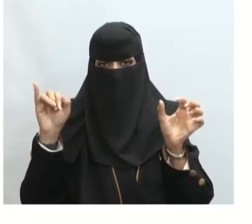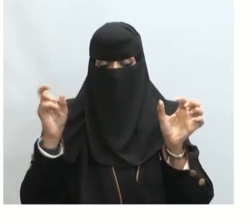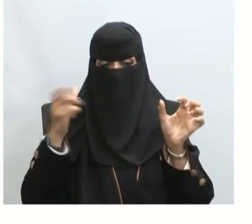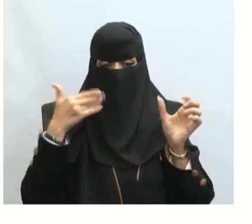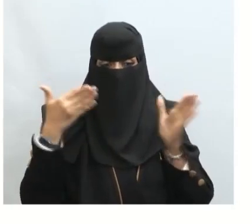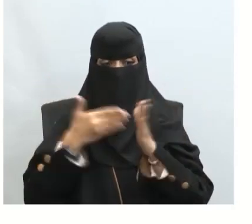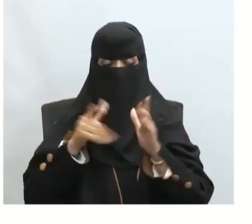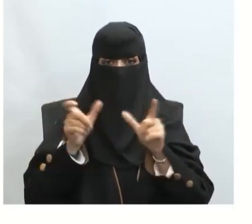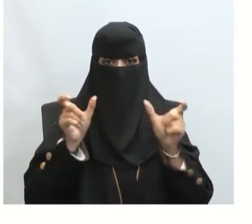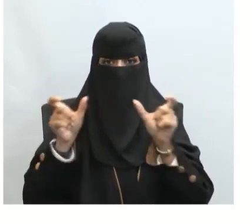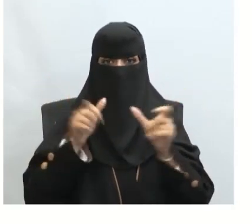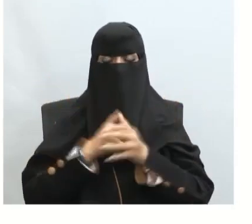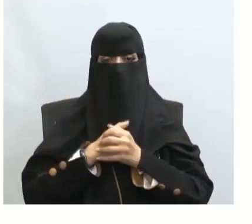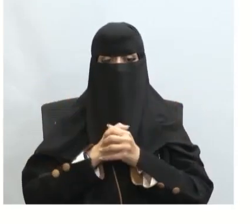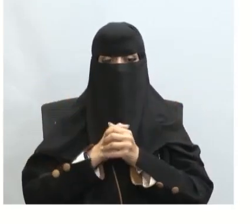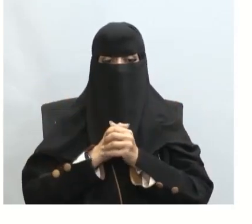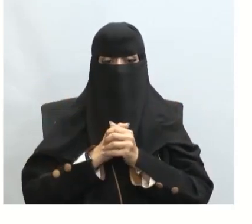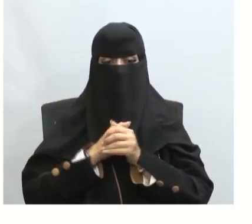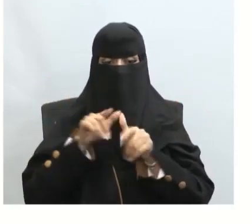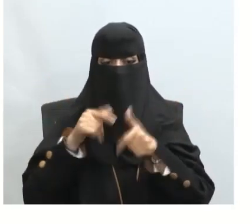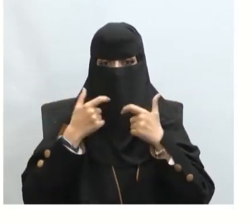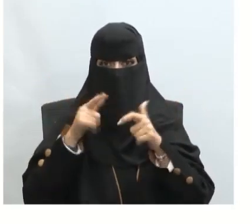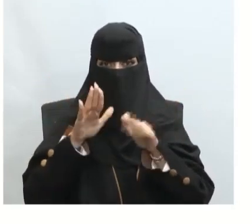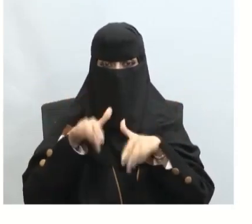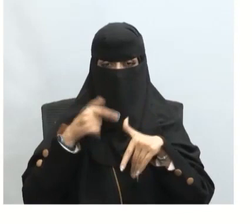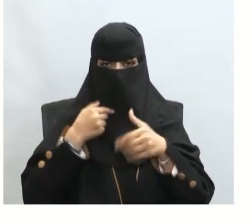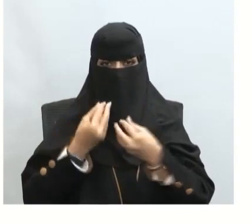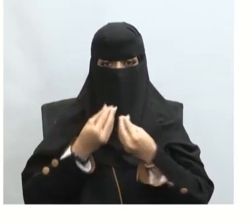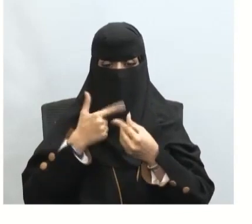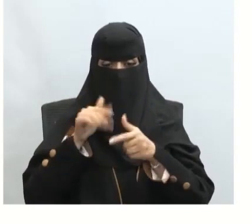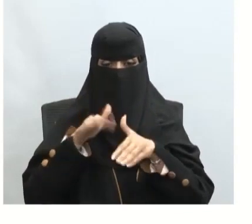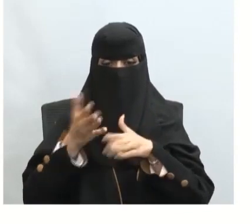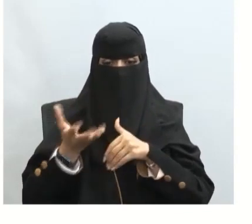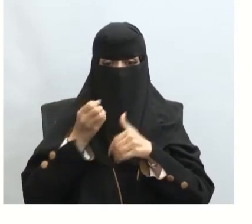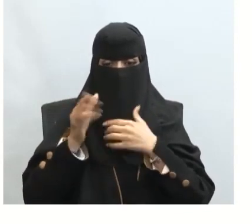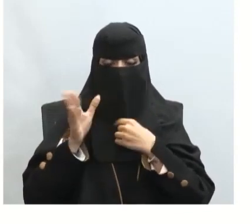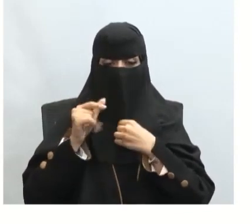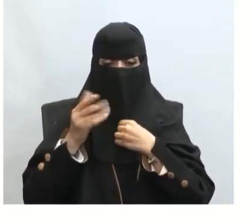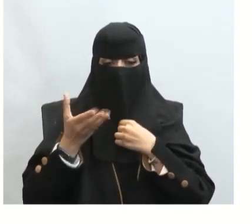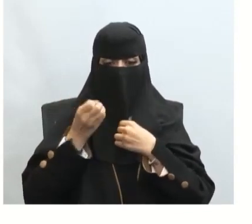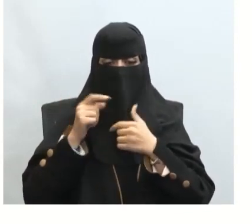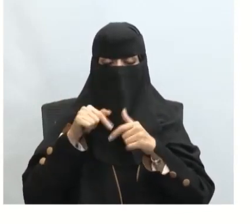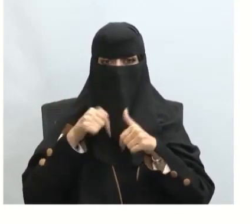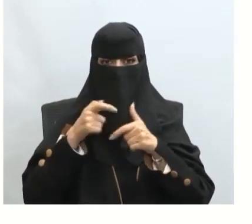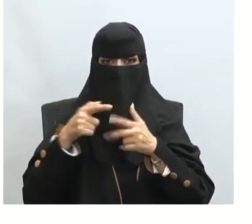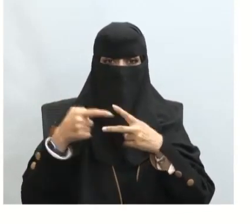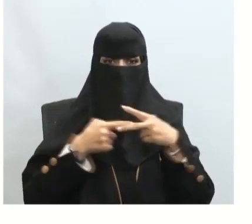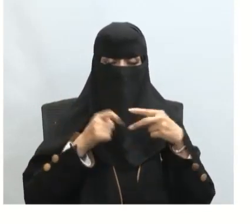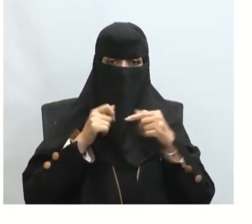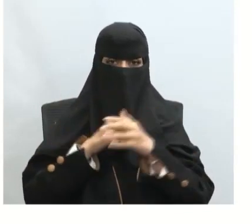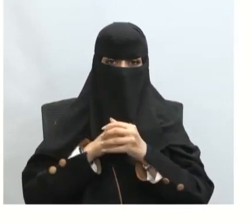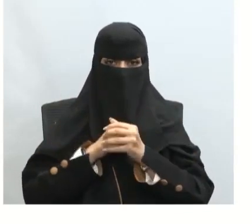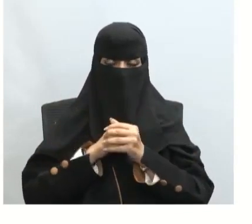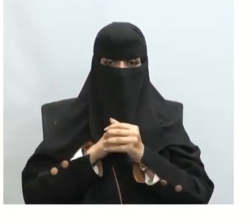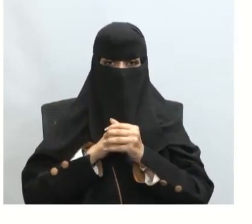النهايات مجموعتين امين فلاحظ هنا سيتم التفاعل وسيعطي وسيعطي لاحظ التفاعل ماذا